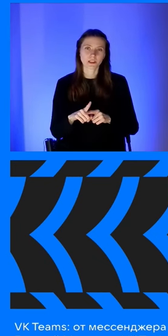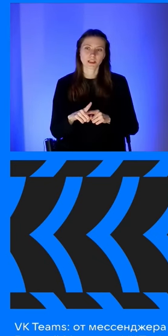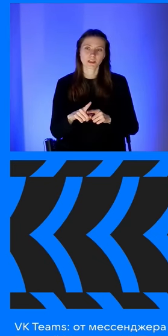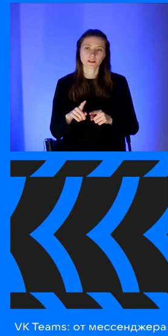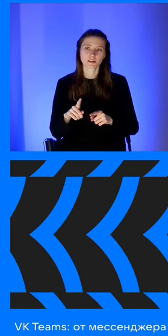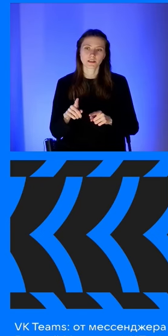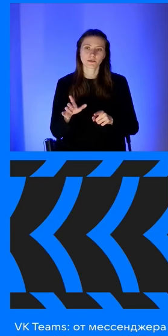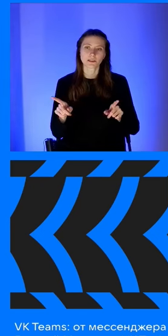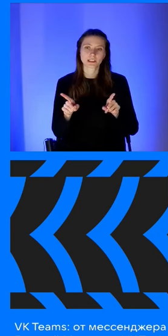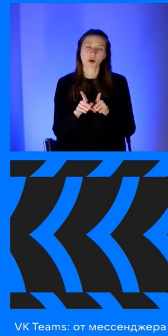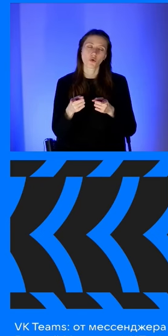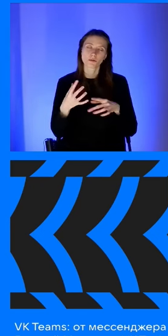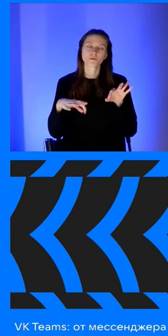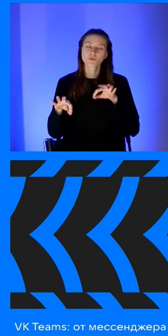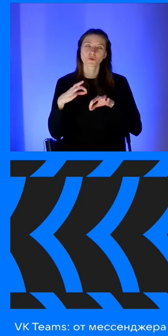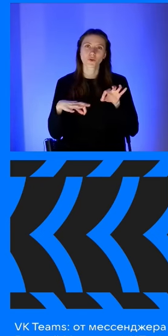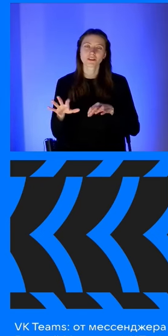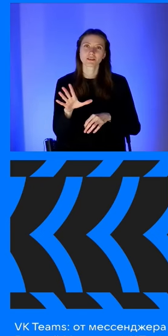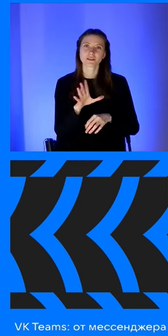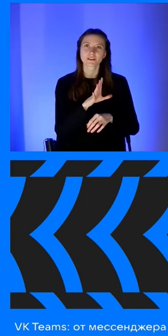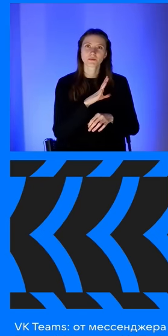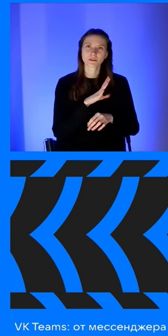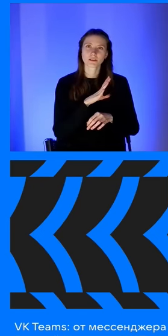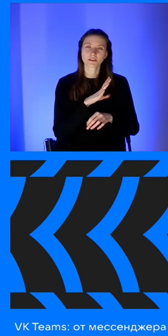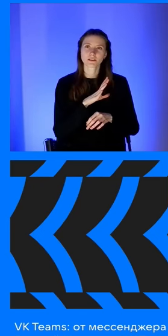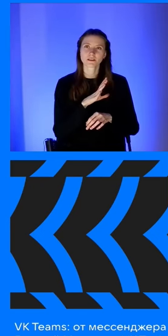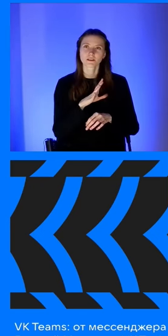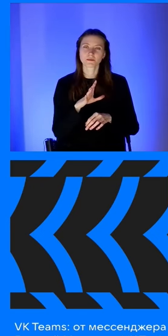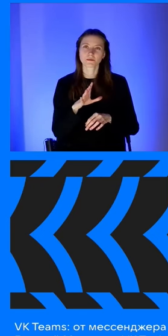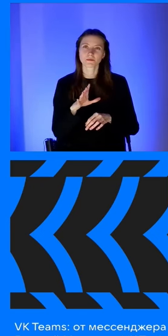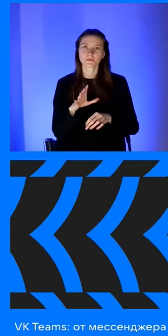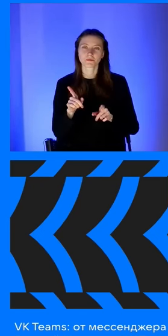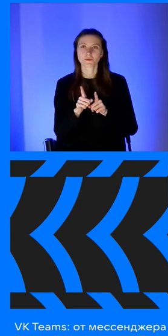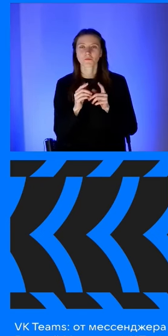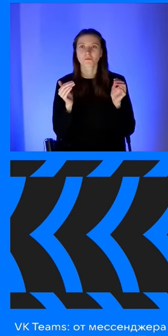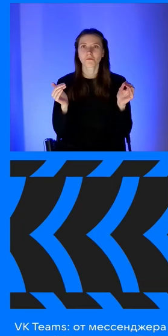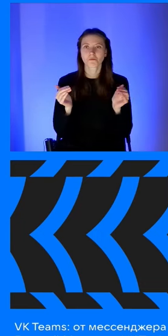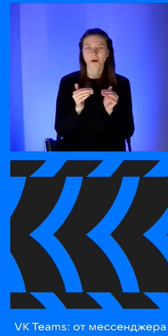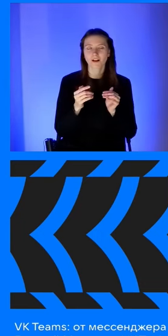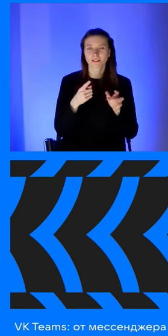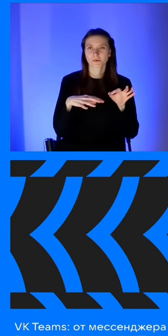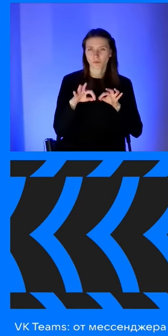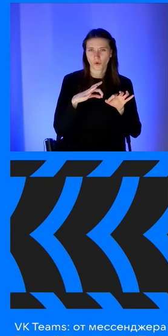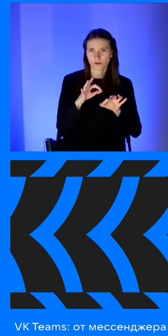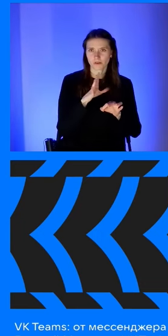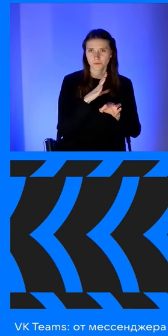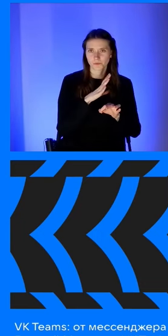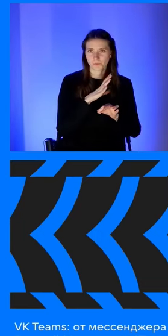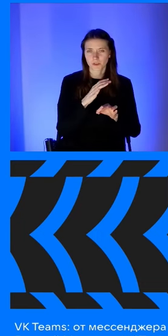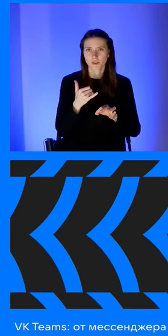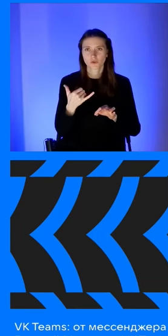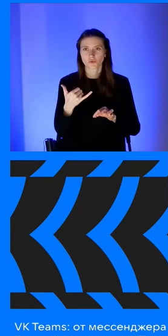ну, как хобби-проект, да, pet project. У кого-то pet project — это какой-нибудь, не знаю, свой маленький там IT-шный проект, а у меня в свое время с ребятами